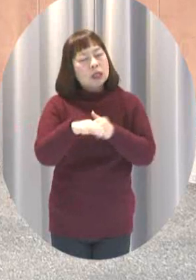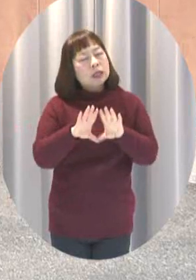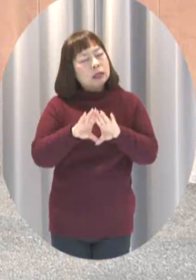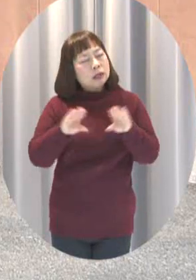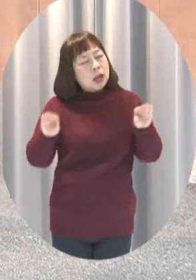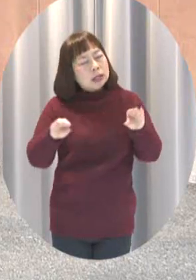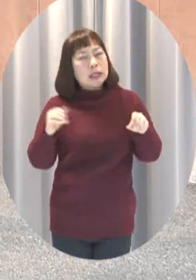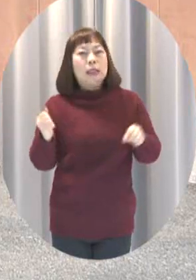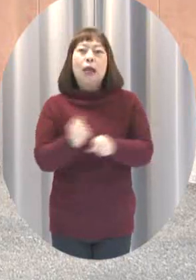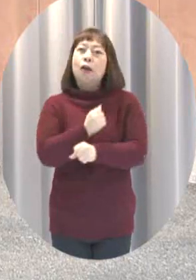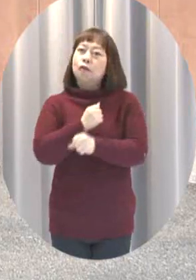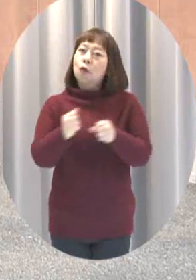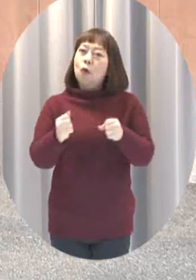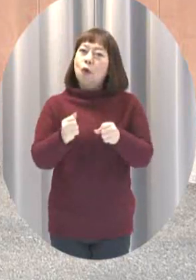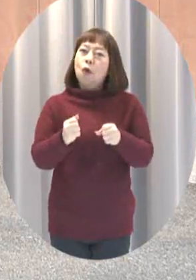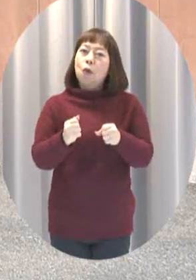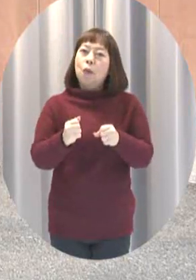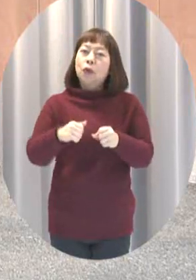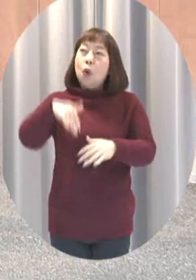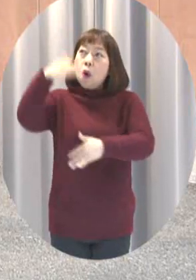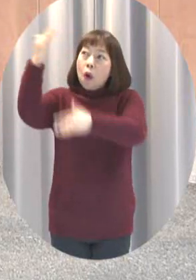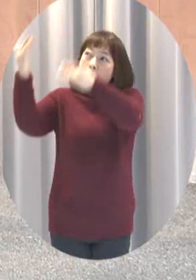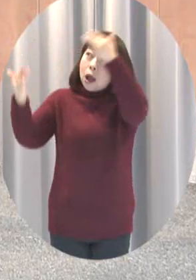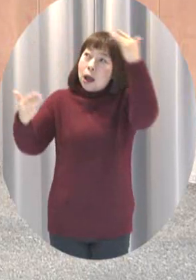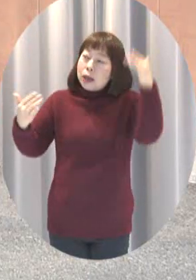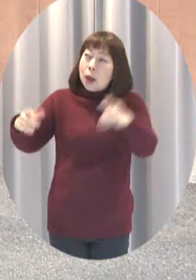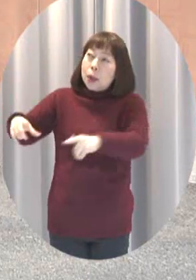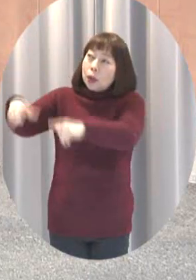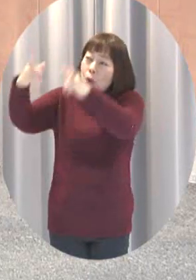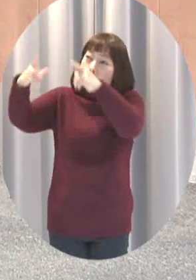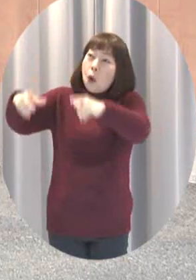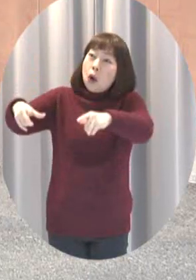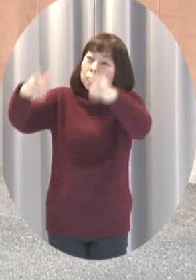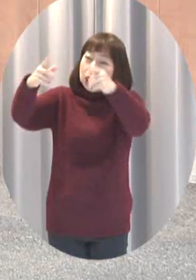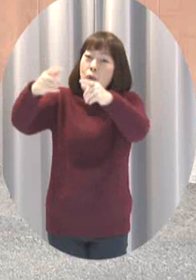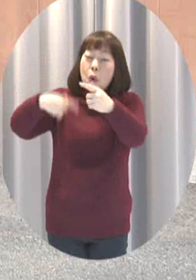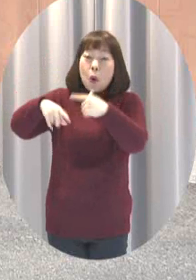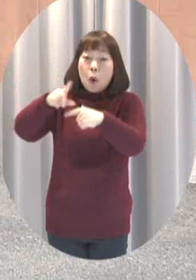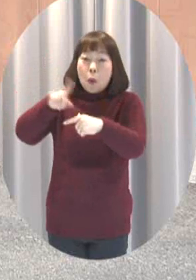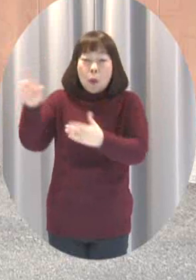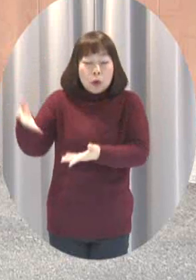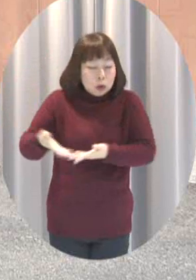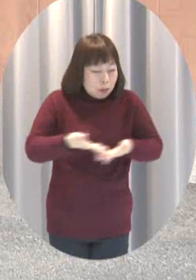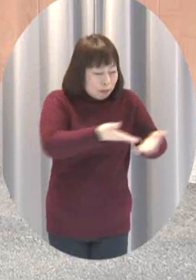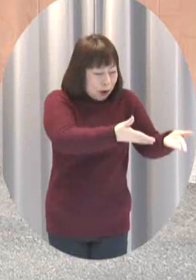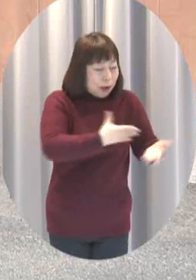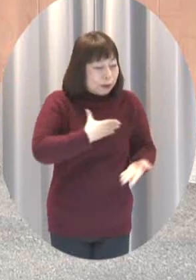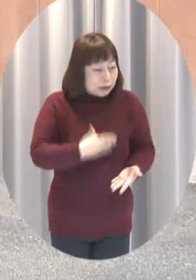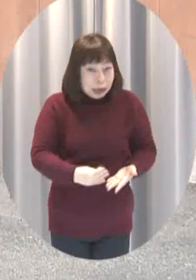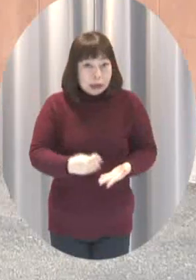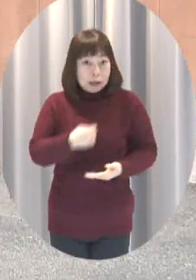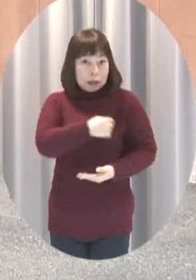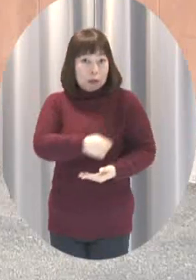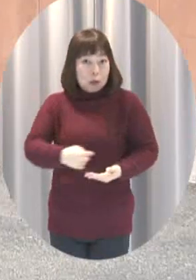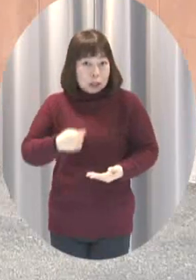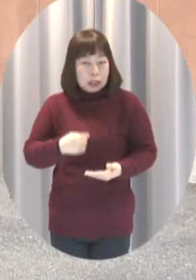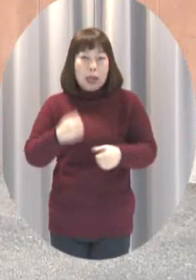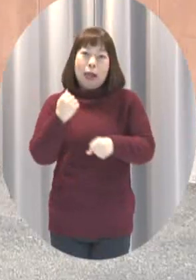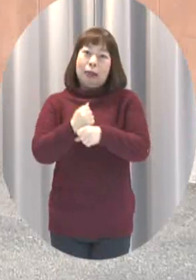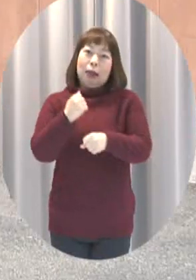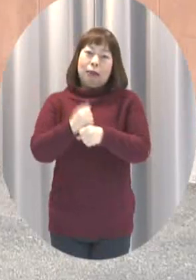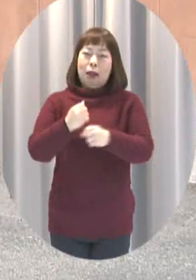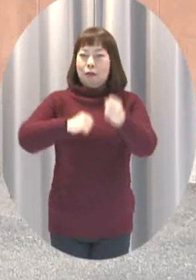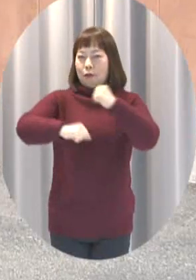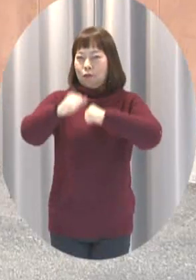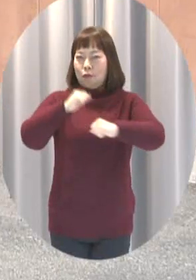業、もっと山の木を使っていただきたいという気持ちで生産活動を行っております。